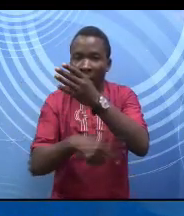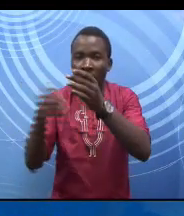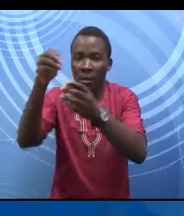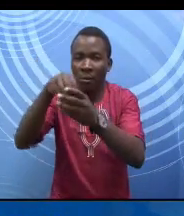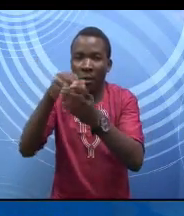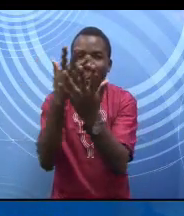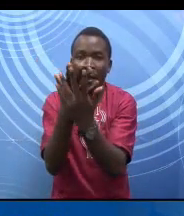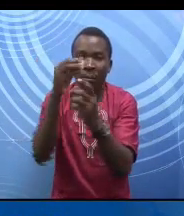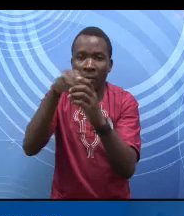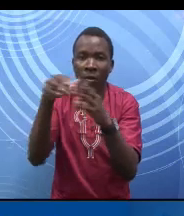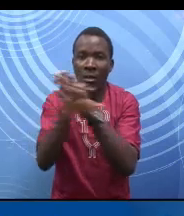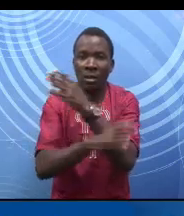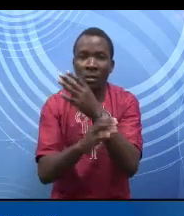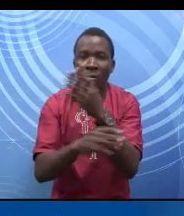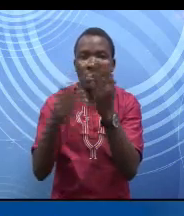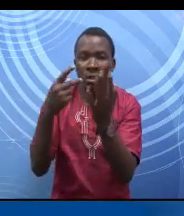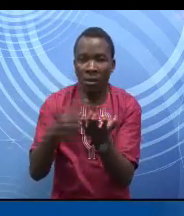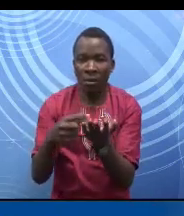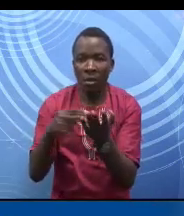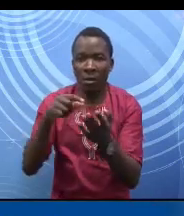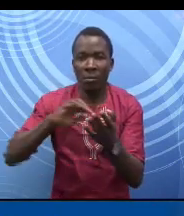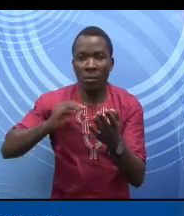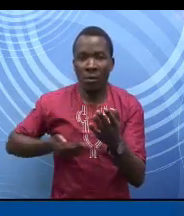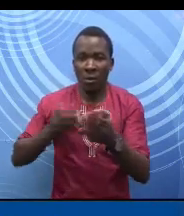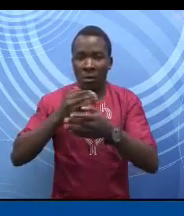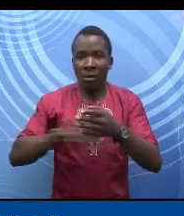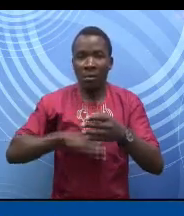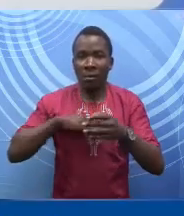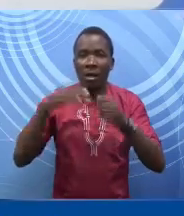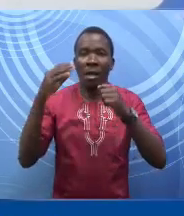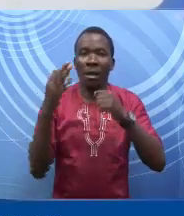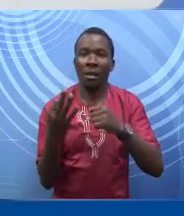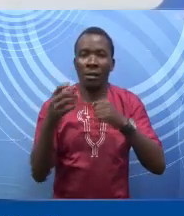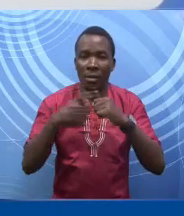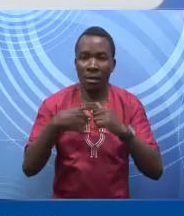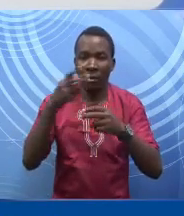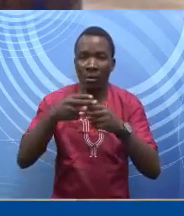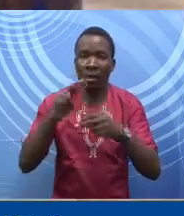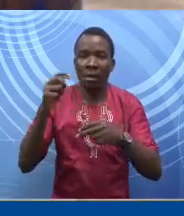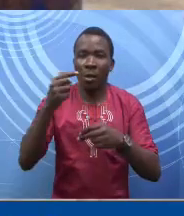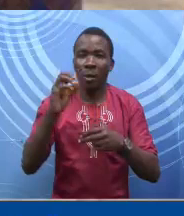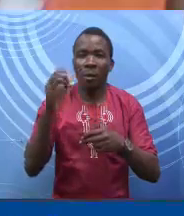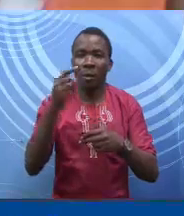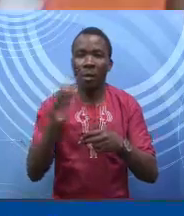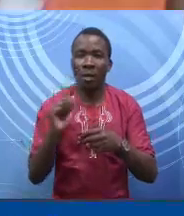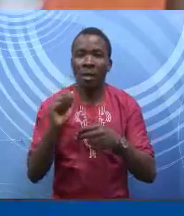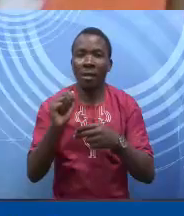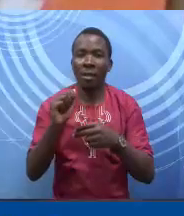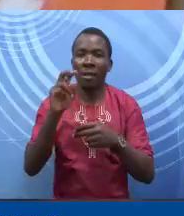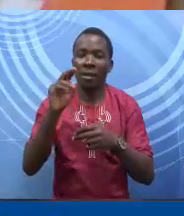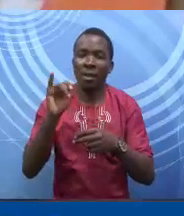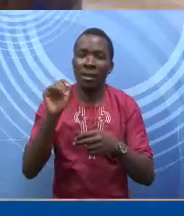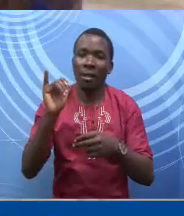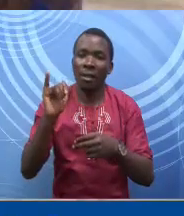mu gihugu cya Uganda. Uyu mugore w'imyaka 36 y'amavuko witwa Ngoga Nzamukosha